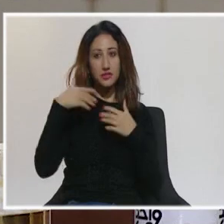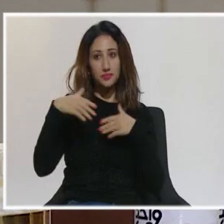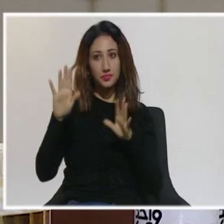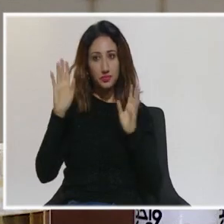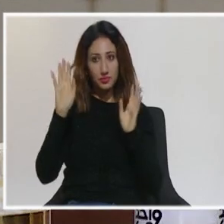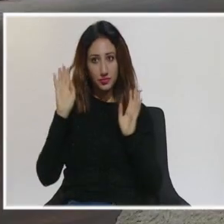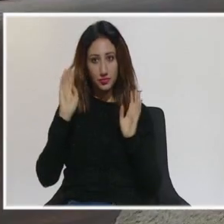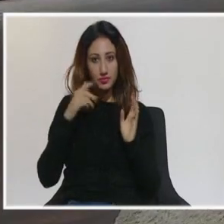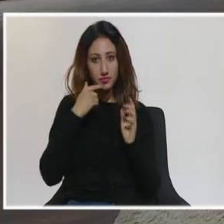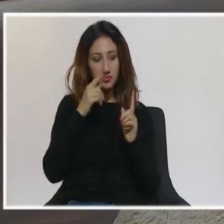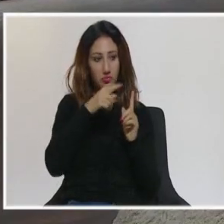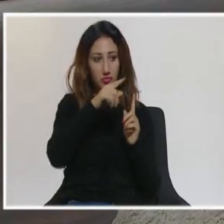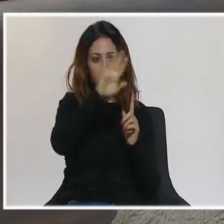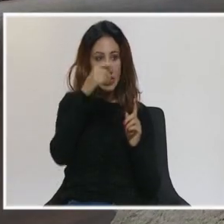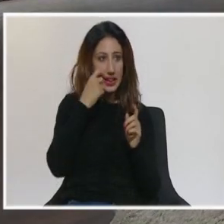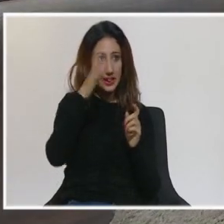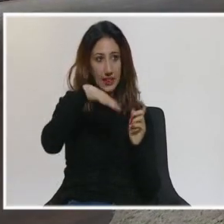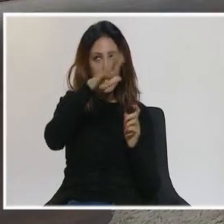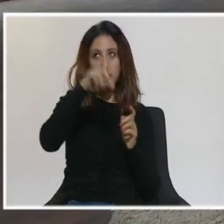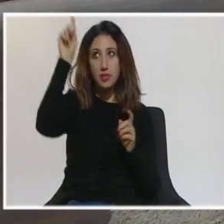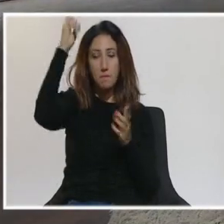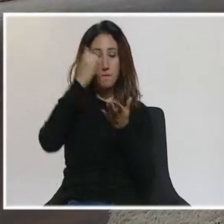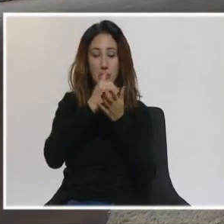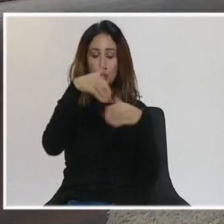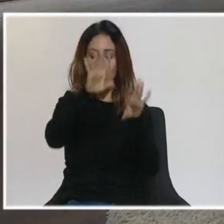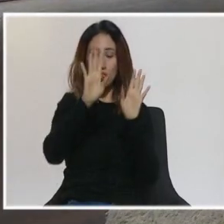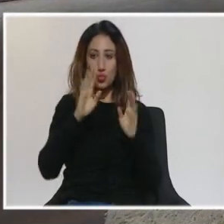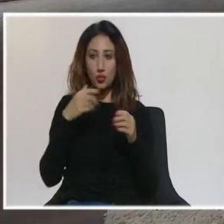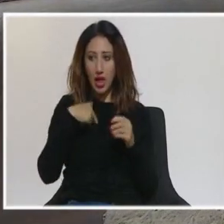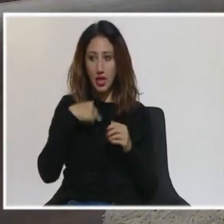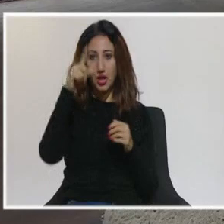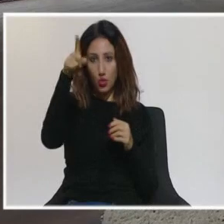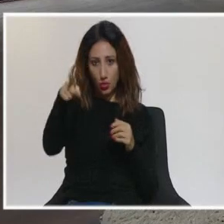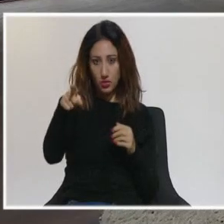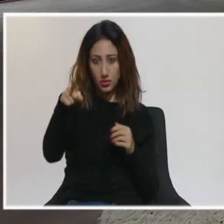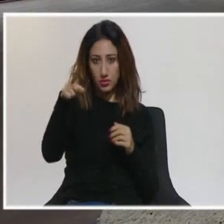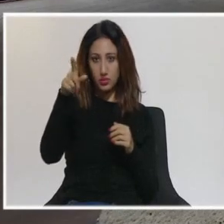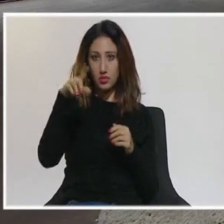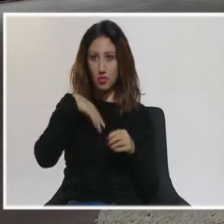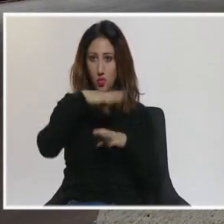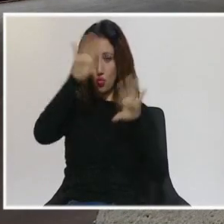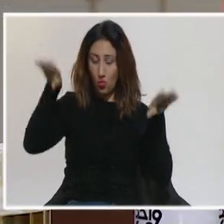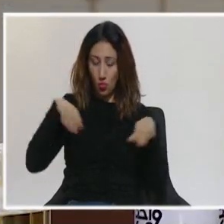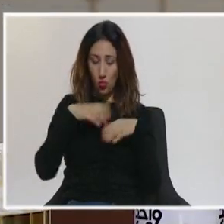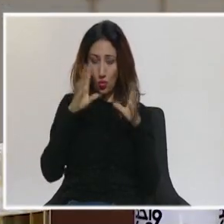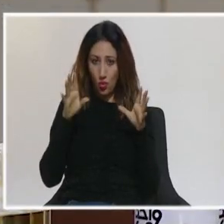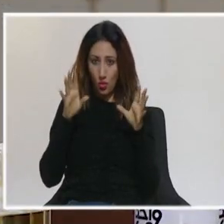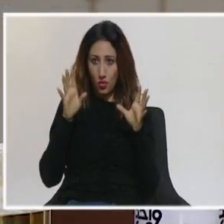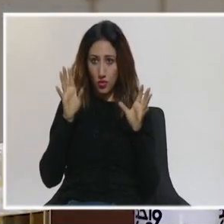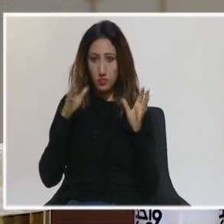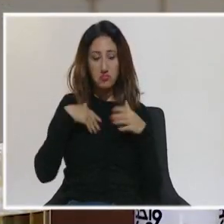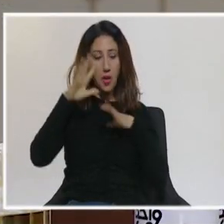وضع الخلق للخالق. فأنت وأنا وهم ونحن